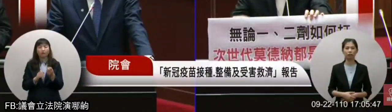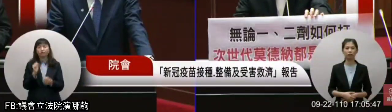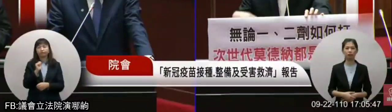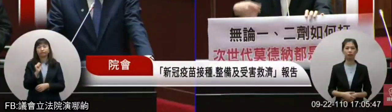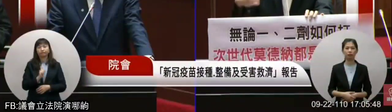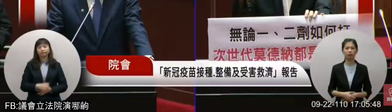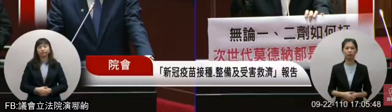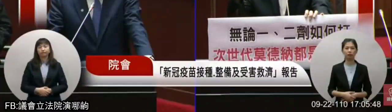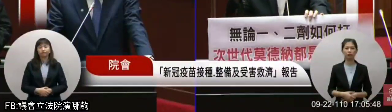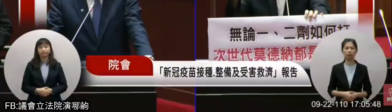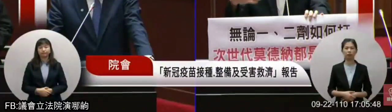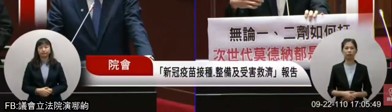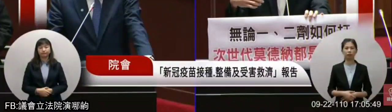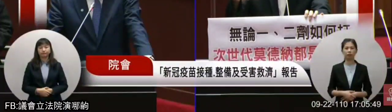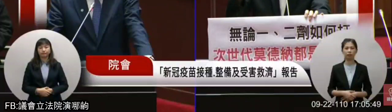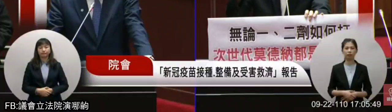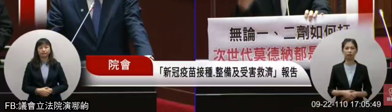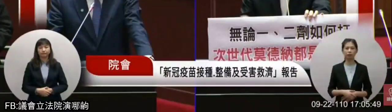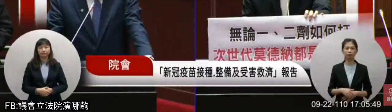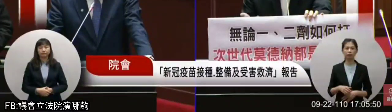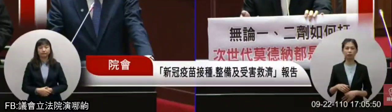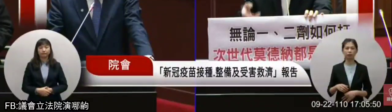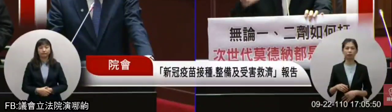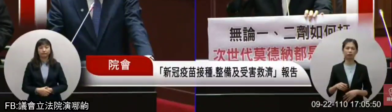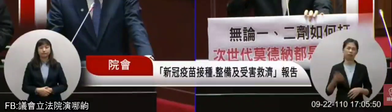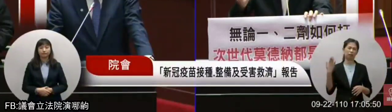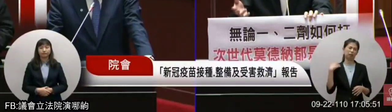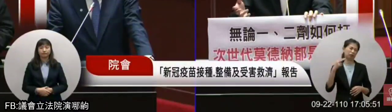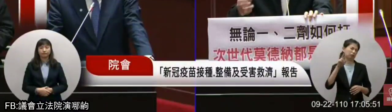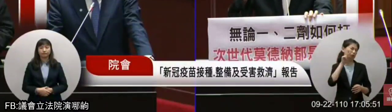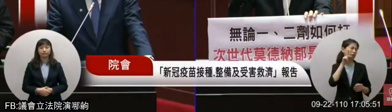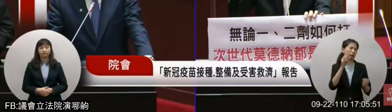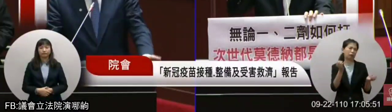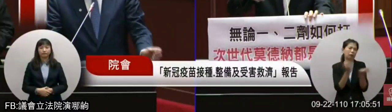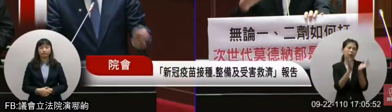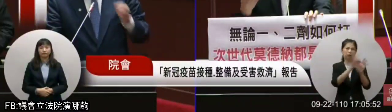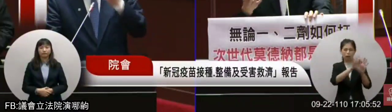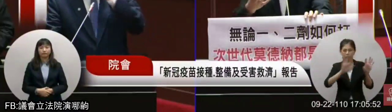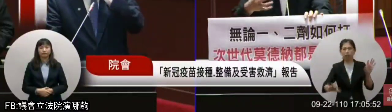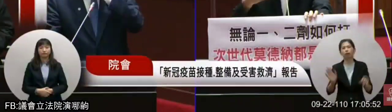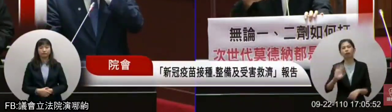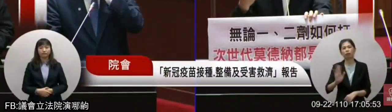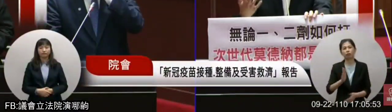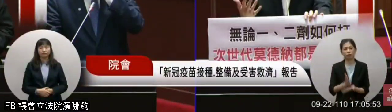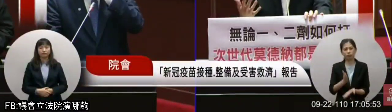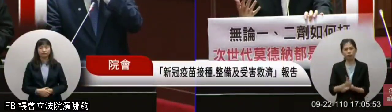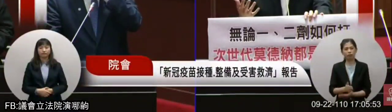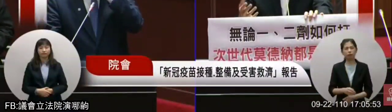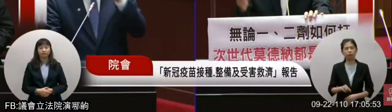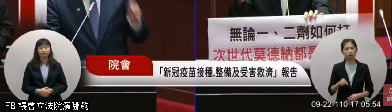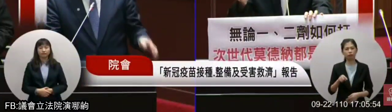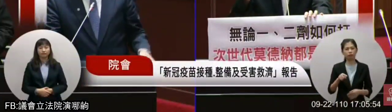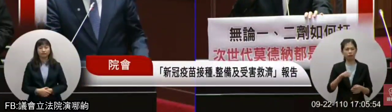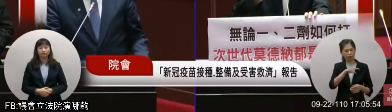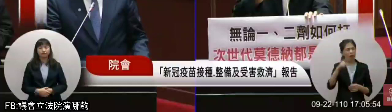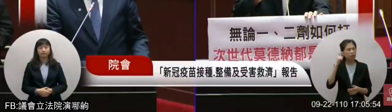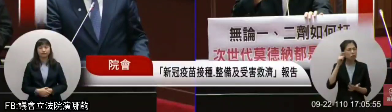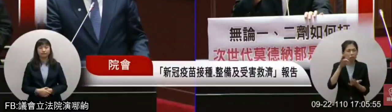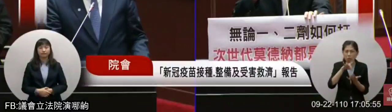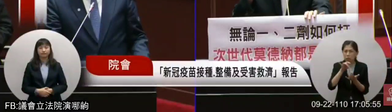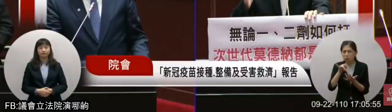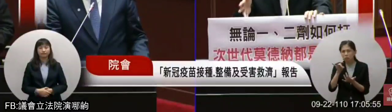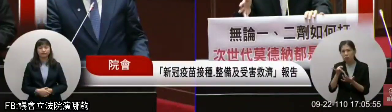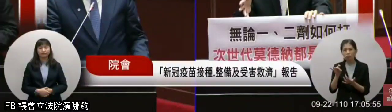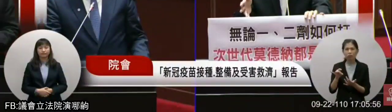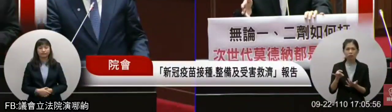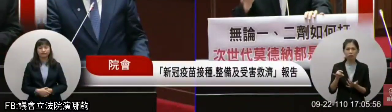是说我们不要再那个重蹈覆辙了，因为前期之间就说 我们人民会想去选择，而且疫苗供货的时间